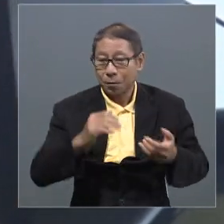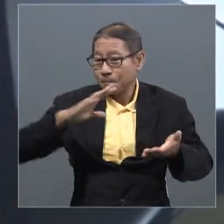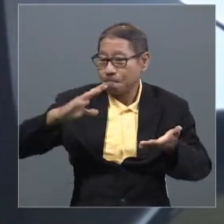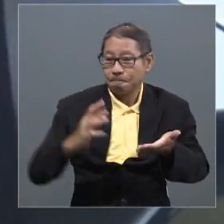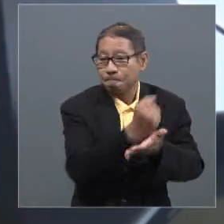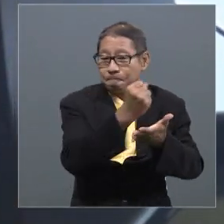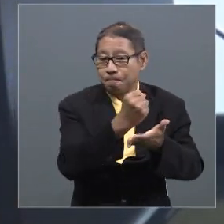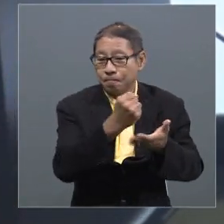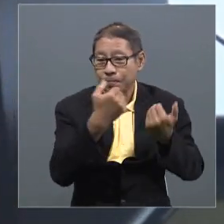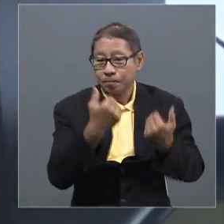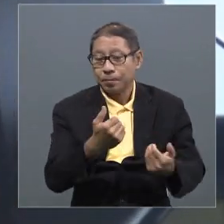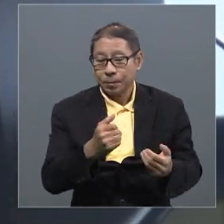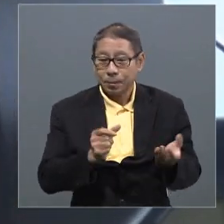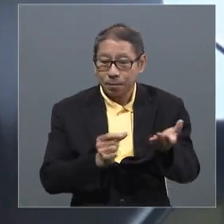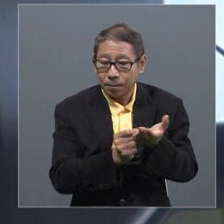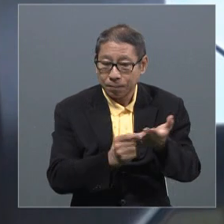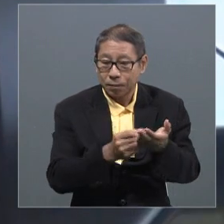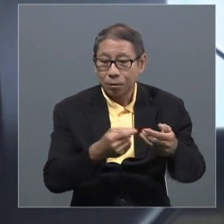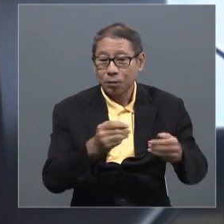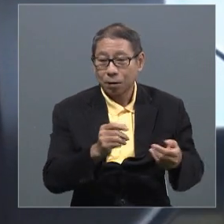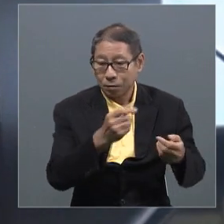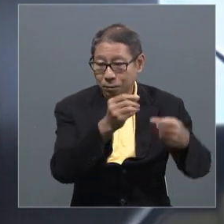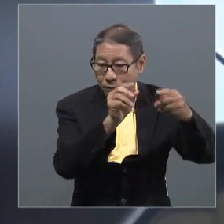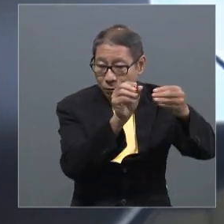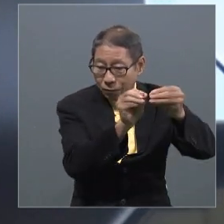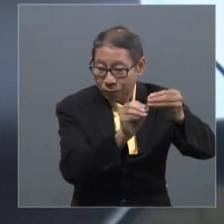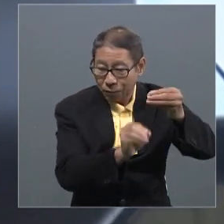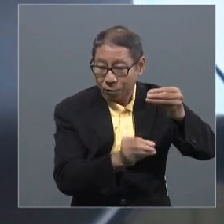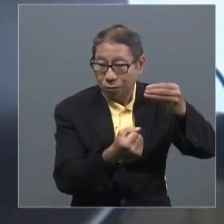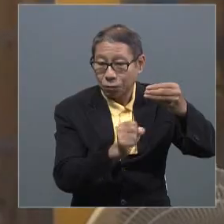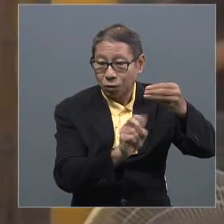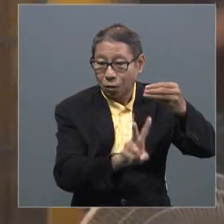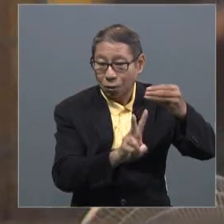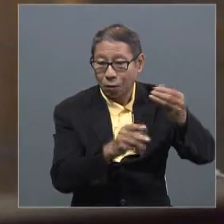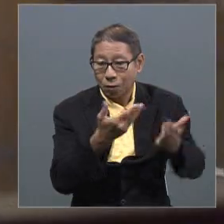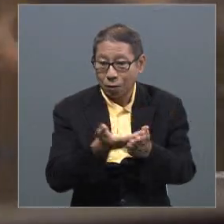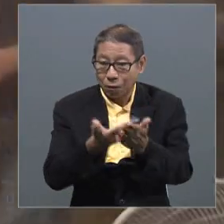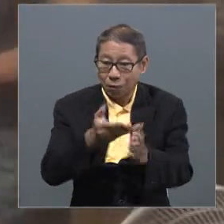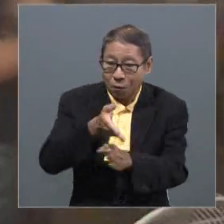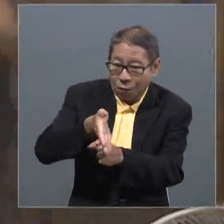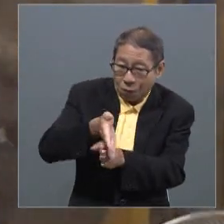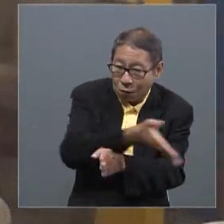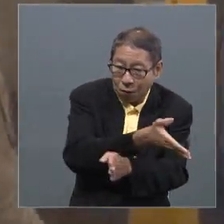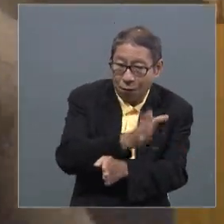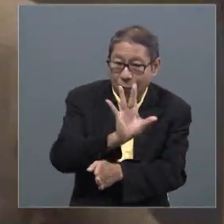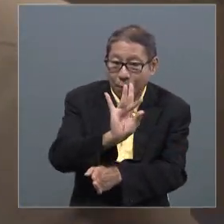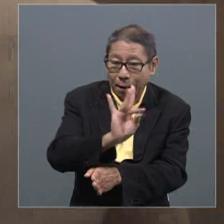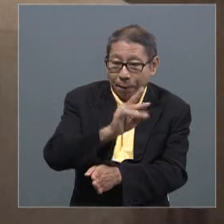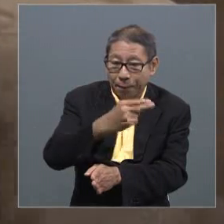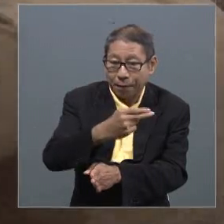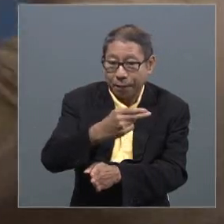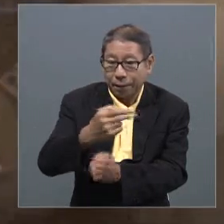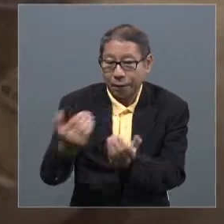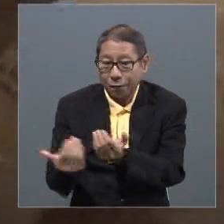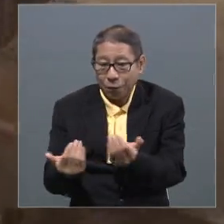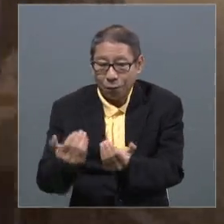ก่อนก็เลยติดตั้งไปได้ทั้งหมดเนี่ย 12เครื่องใน 3จุดซึ่งแค่นี้ก็ได้เงินล่วงหน้าไปแล้ว 80,000บางส่วนลูกสาวก็เลยมาแบ่งให้